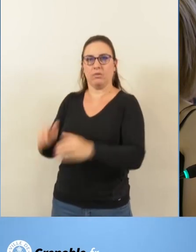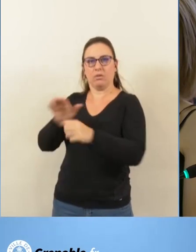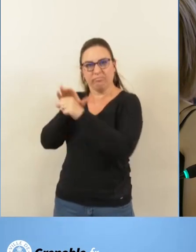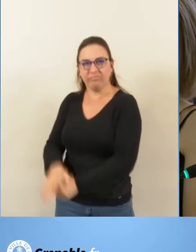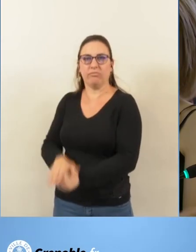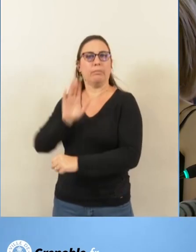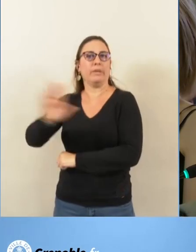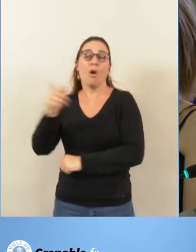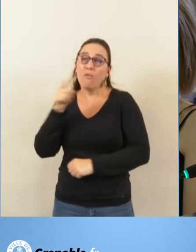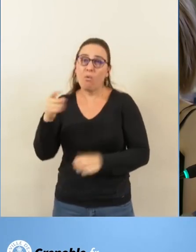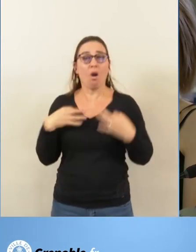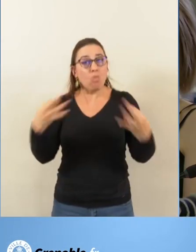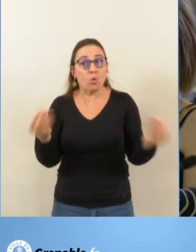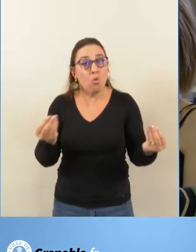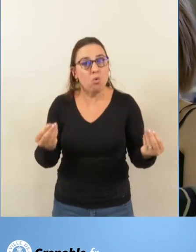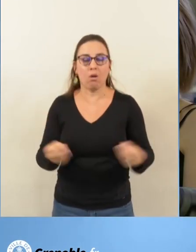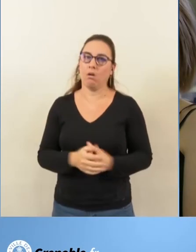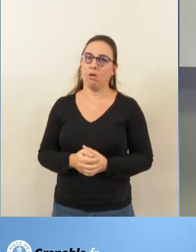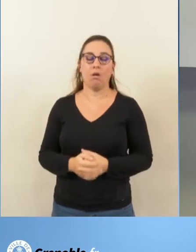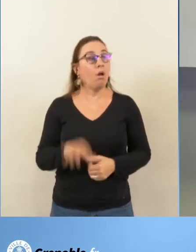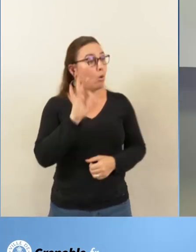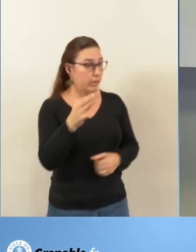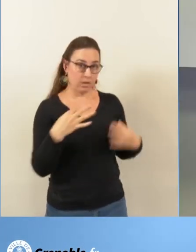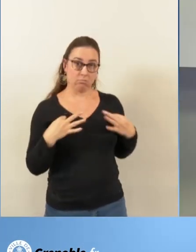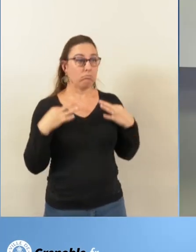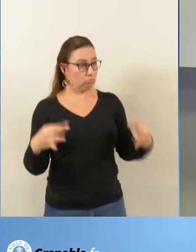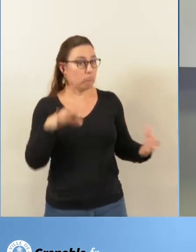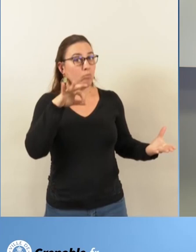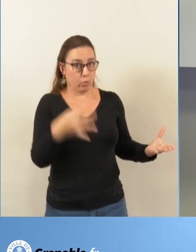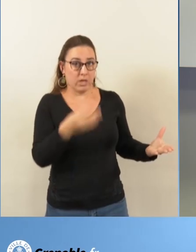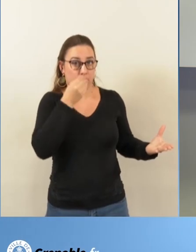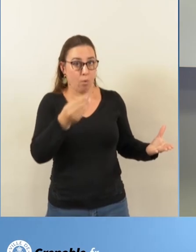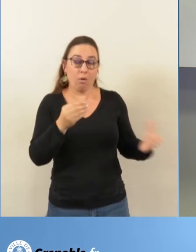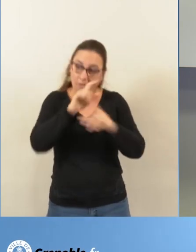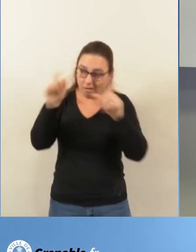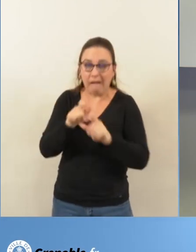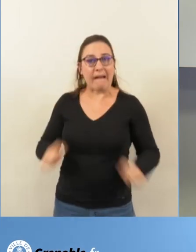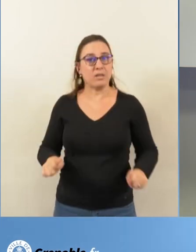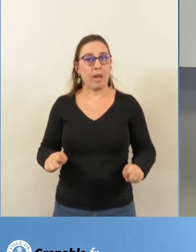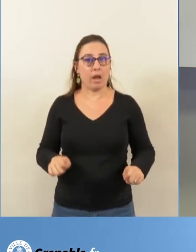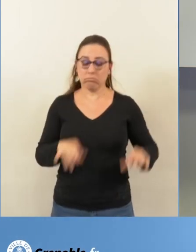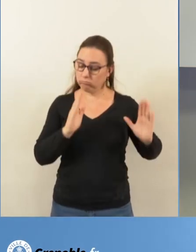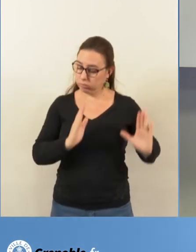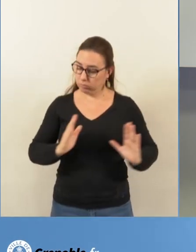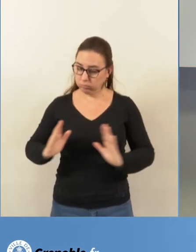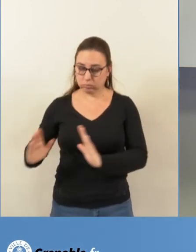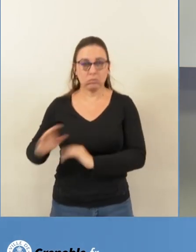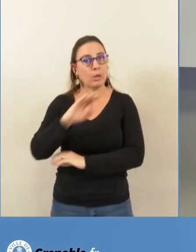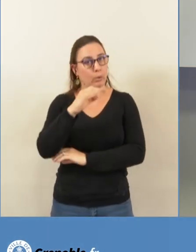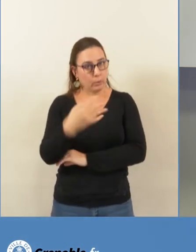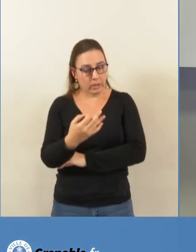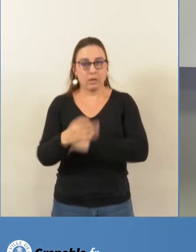équité impartiale merci nous sommes une équité effectivement dans le respect strict de ce